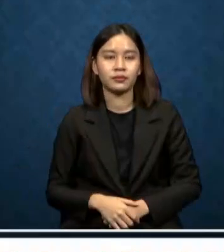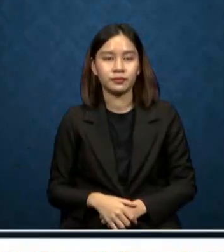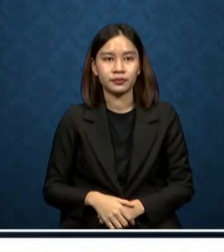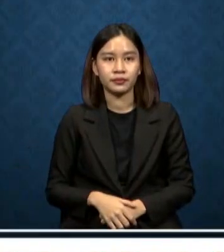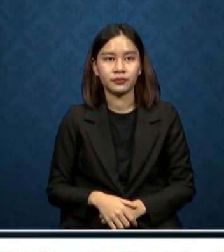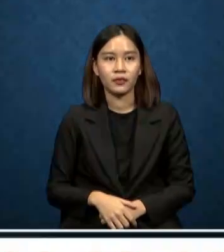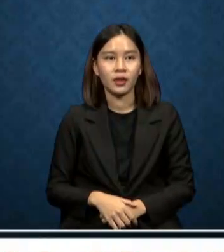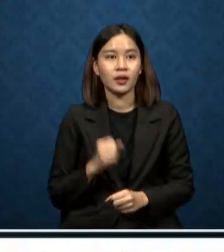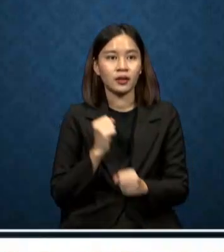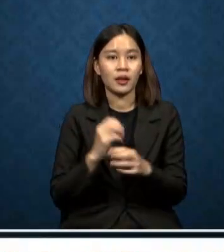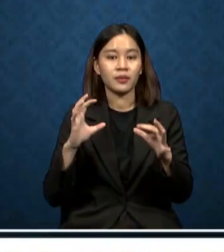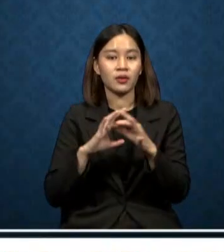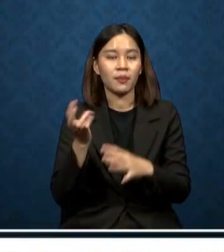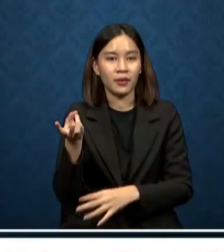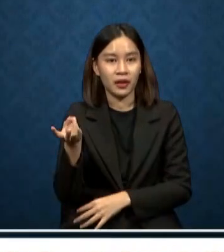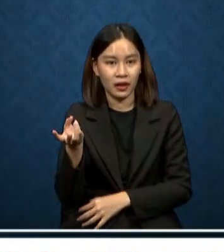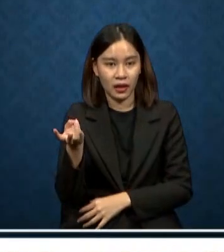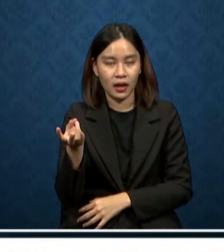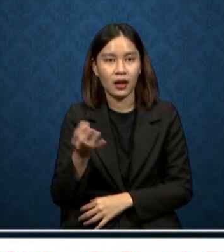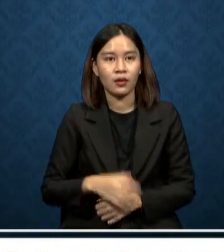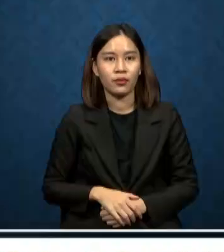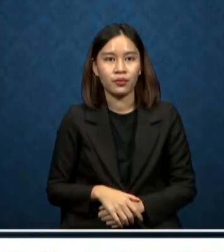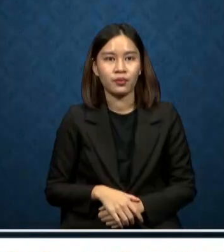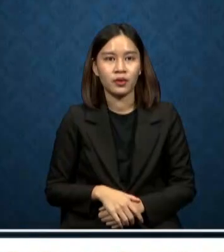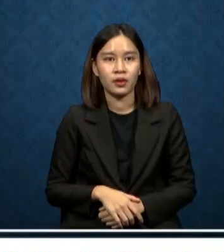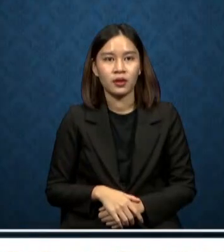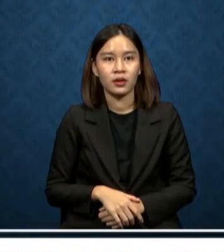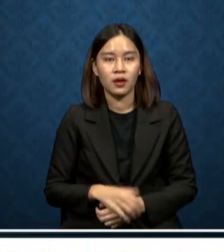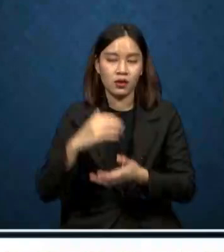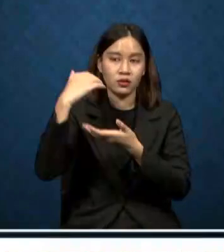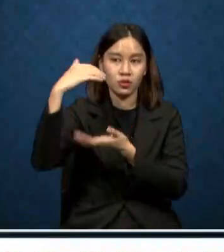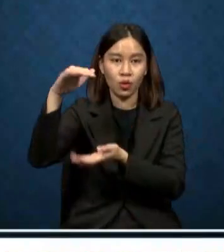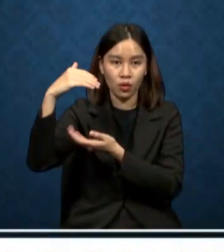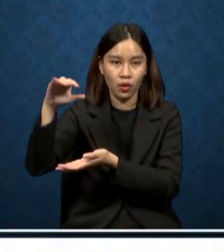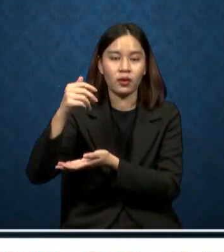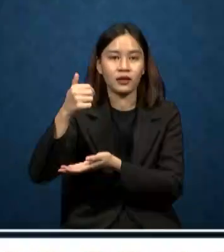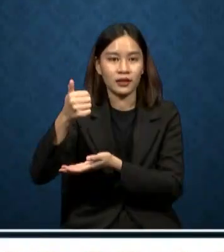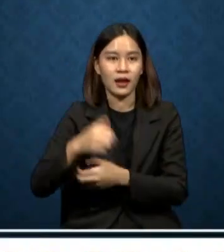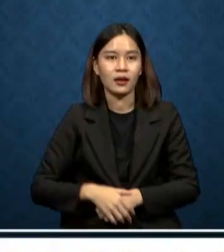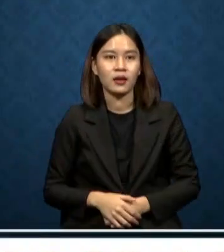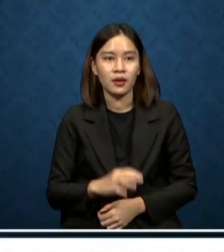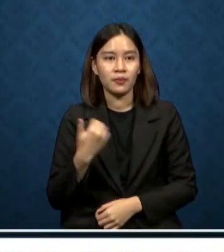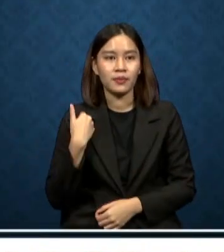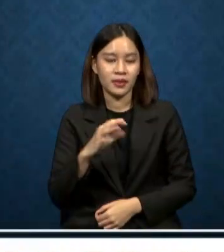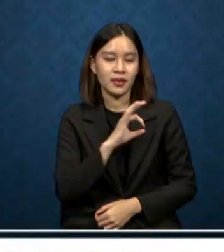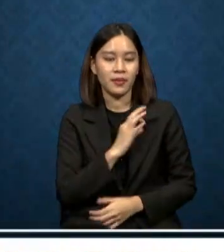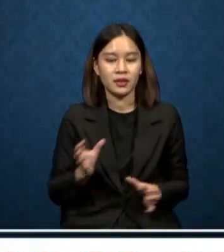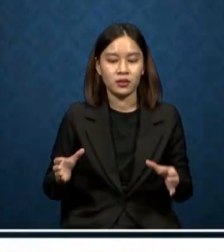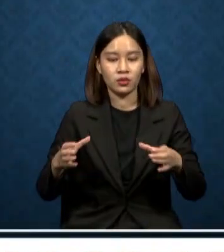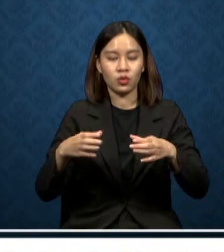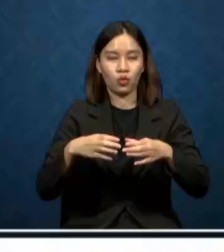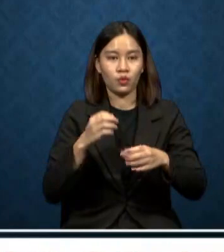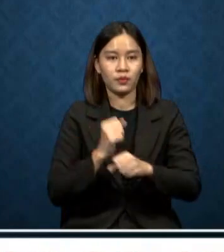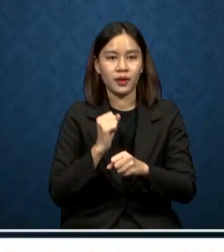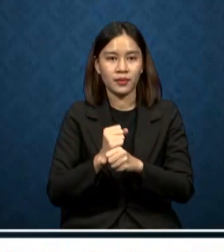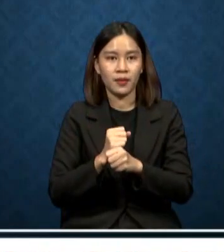อัี้ก็ทำเกี่ยวกับข้าวที่เปอรการิคสามารส่งออกไปได้ รวบรวมสมาชิก บิเวณใล้เคียงมาร่วม